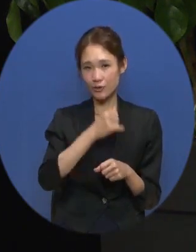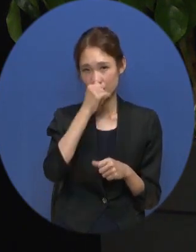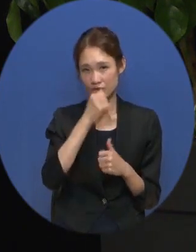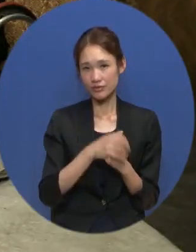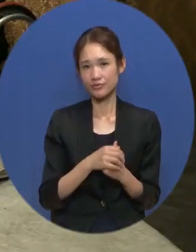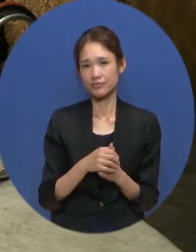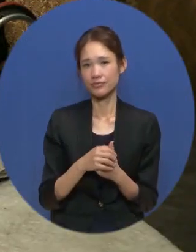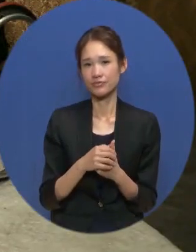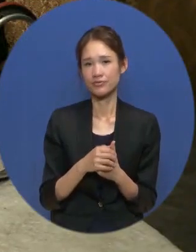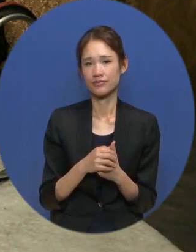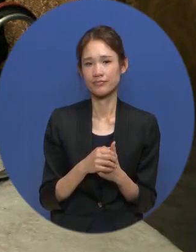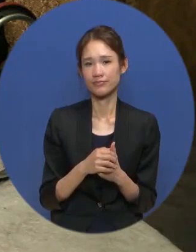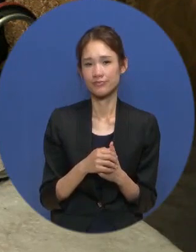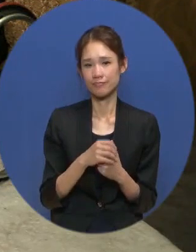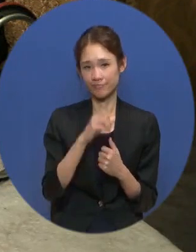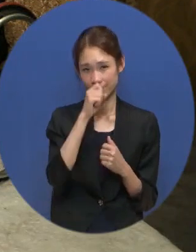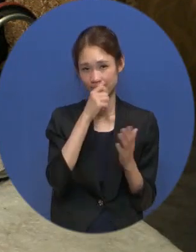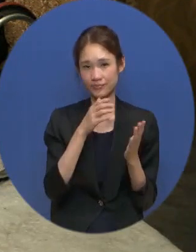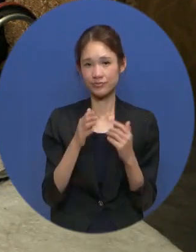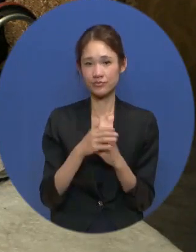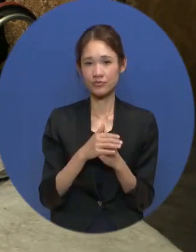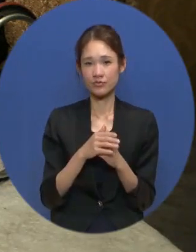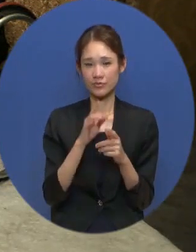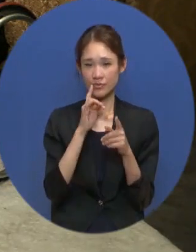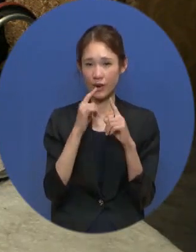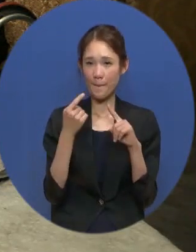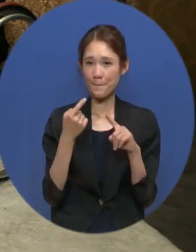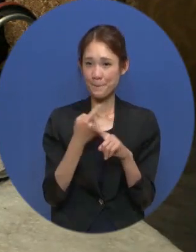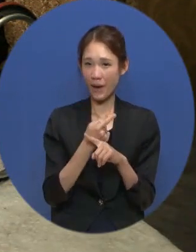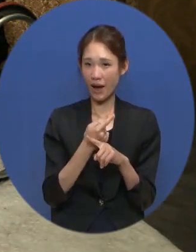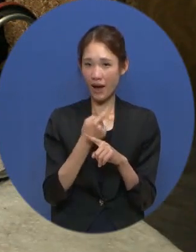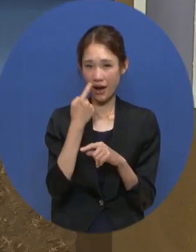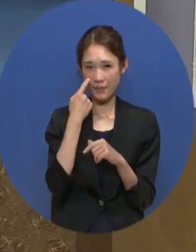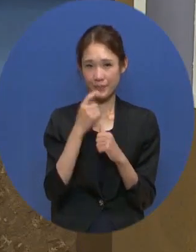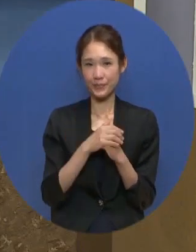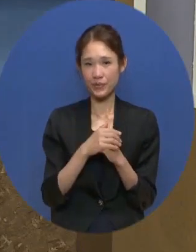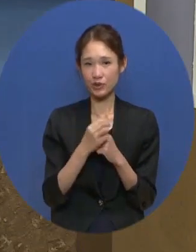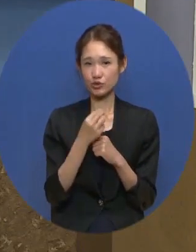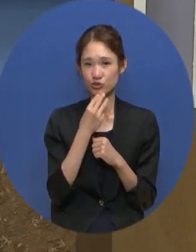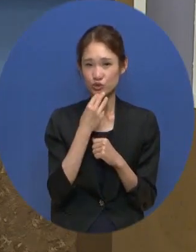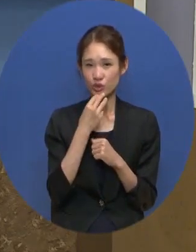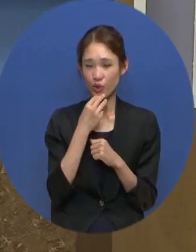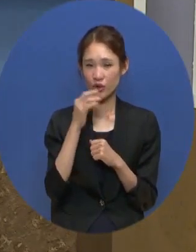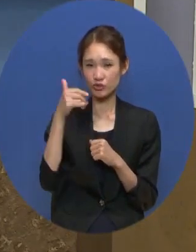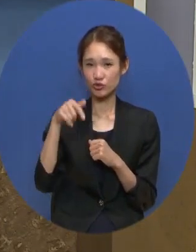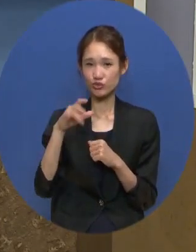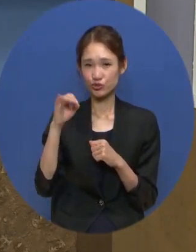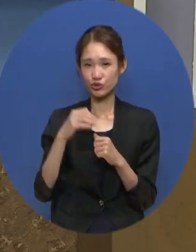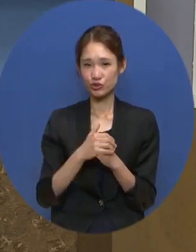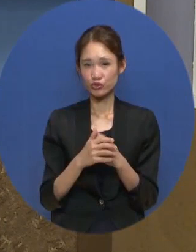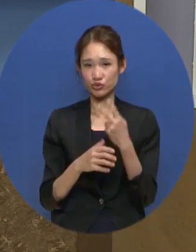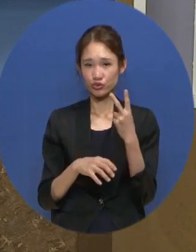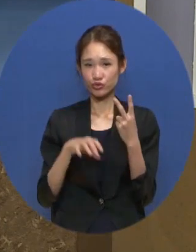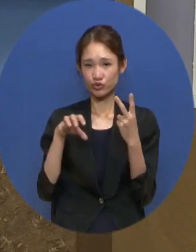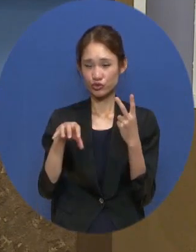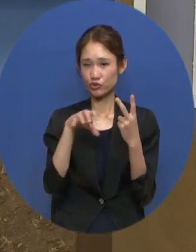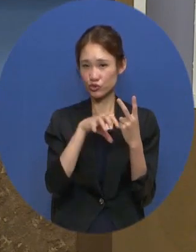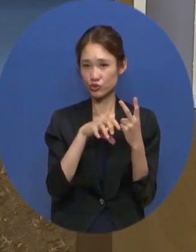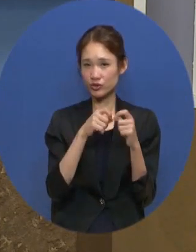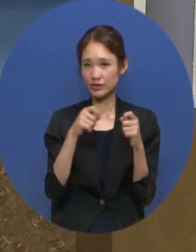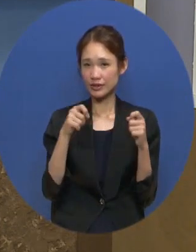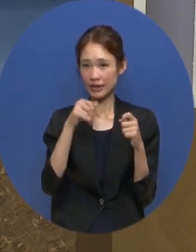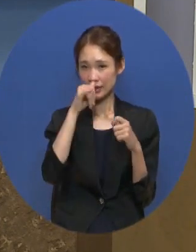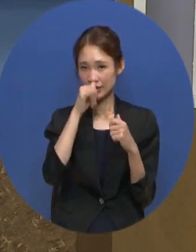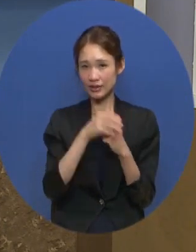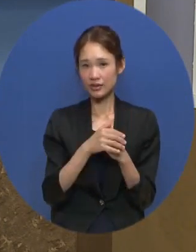있습니다. 아, 좋습니다. 그리고 이제 얘기를 좀 바꿔보도록 하겠습니다. 서울과 뉴욕에 이렇게 네. 두 군데